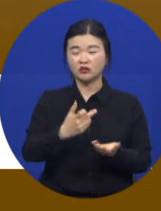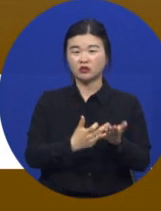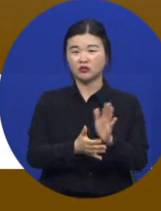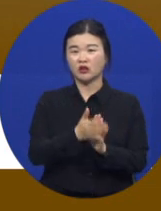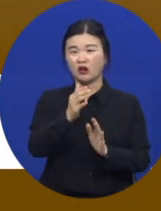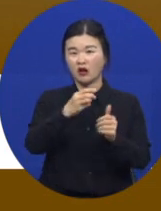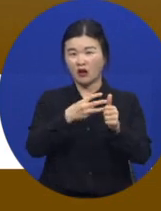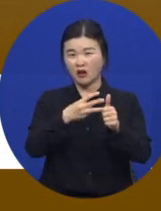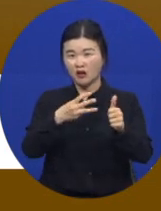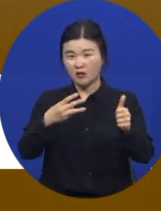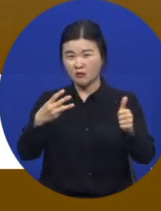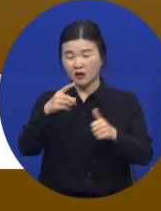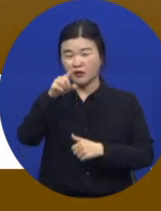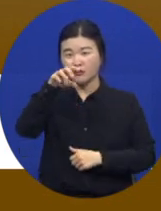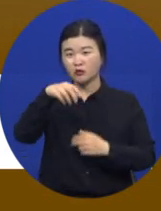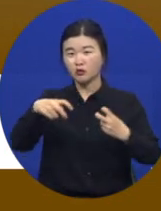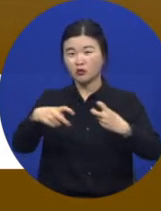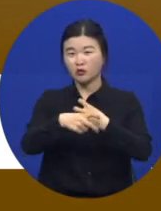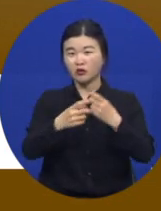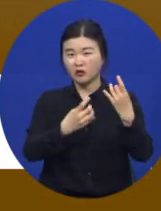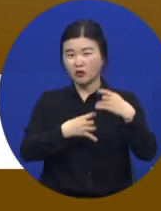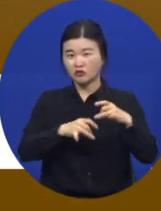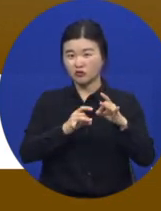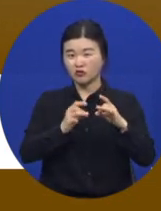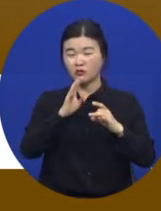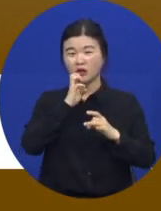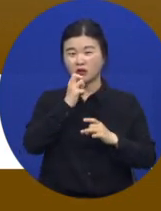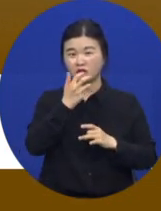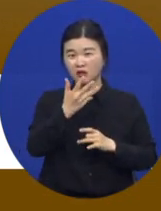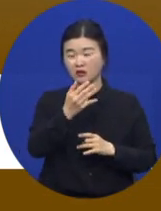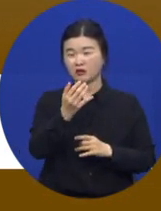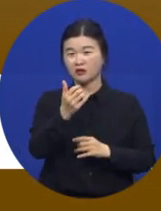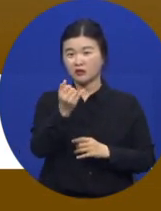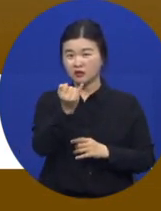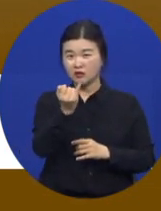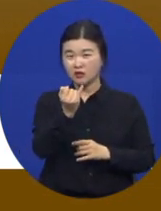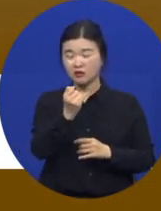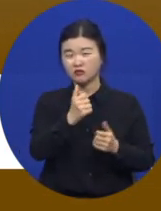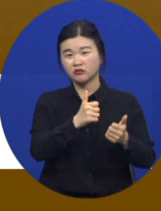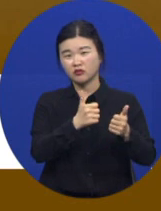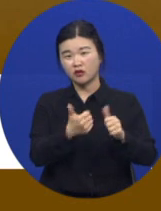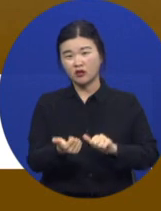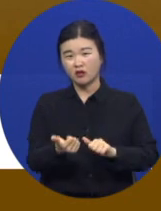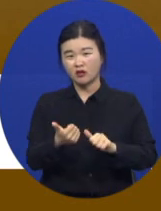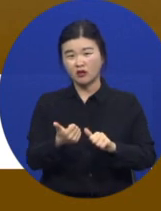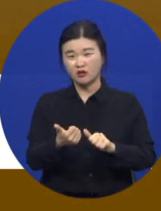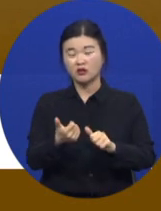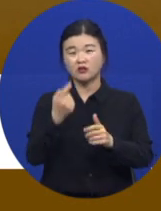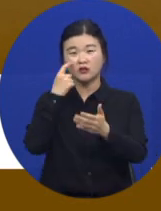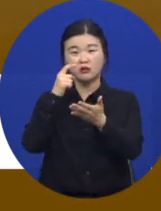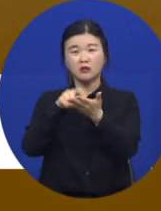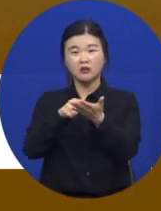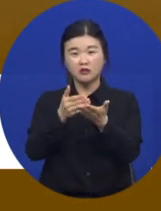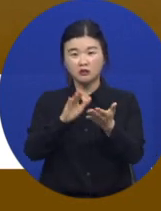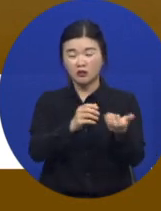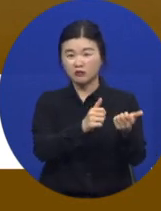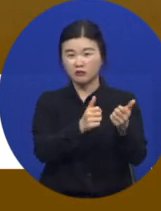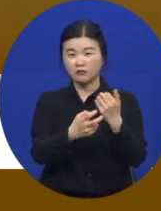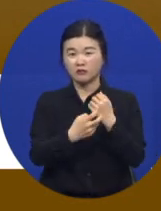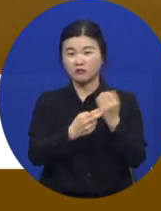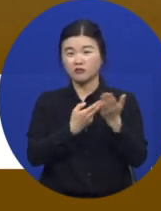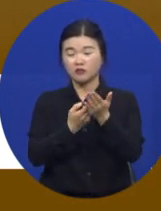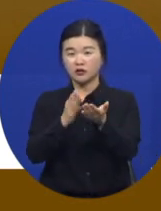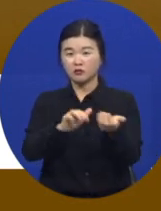할리무 월림리의 한 도로에서 태국 국적의 48살 A씨가 쓰러져 있는 것을 행인이 발견해 병원으로 옮겨졌지만